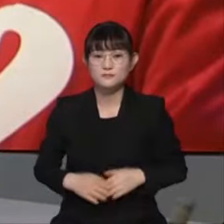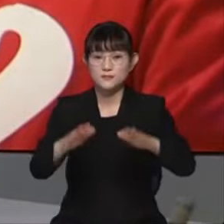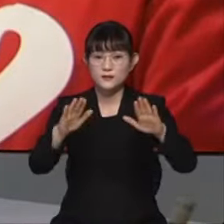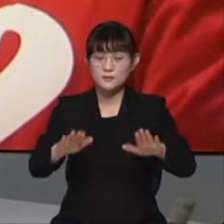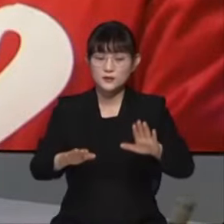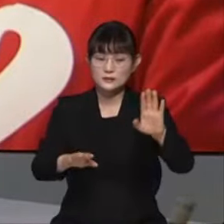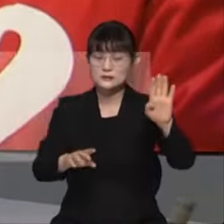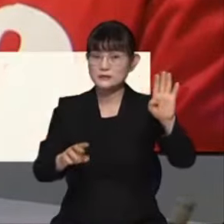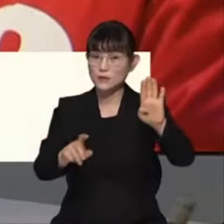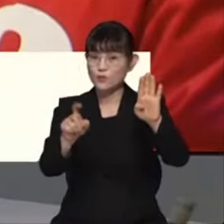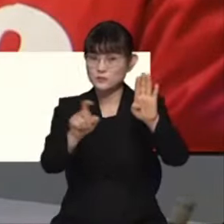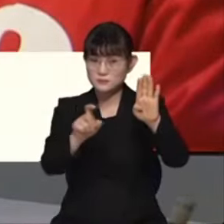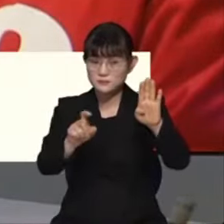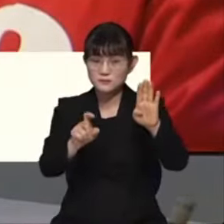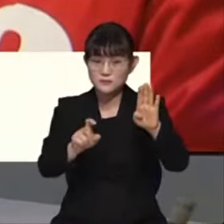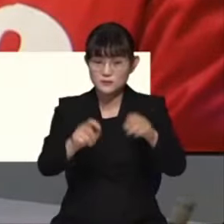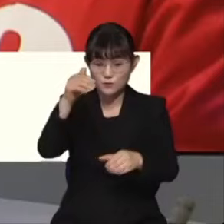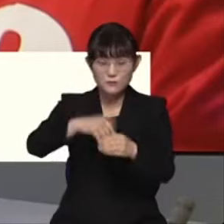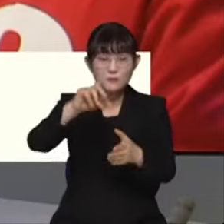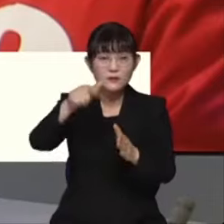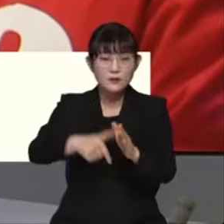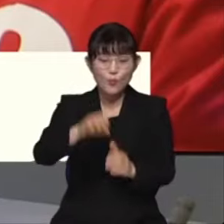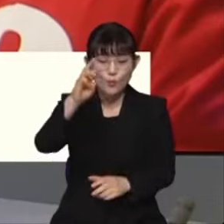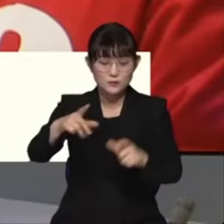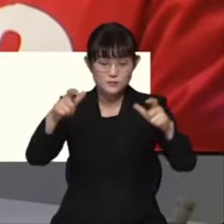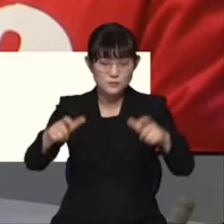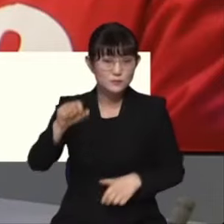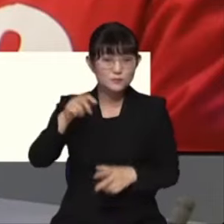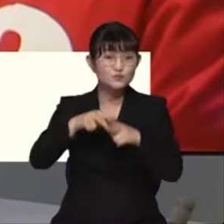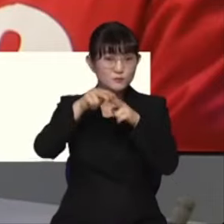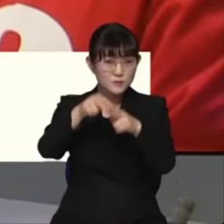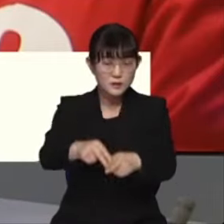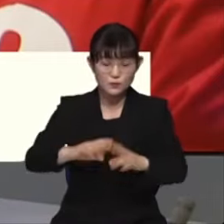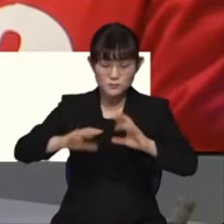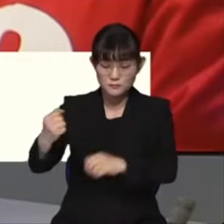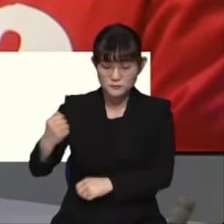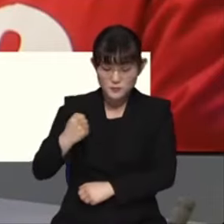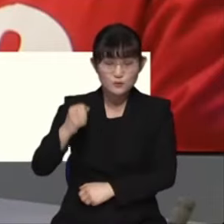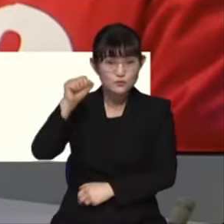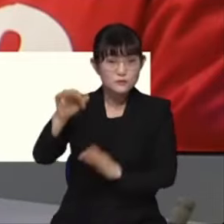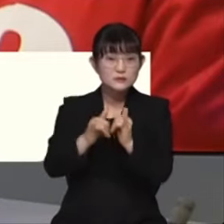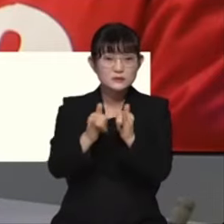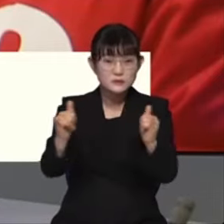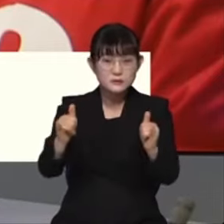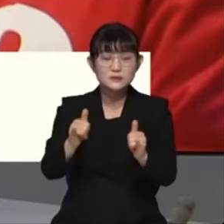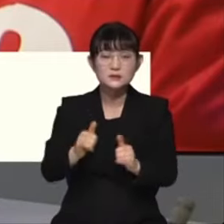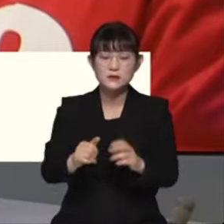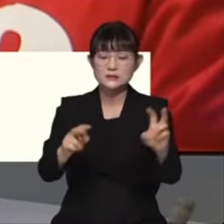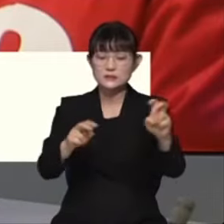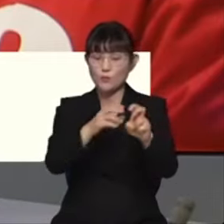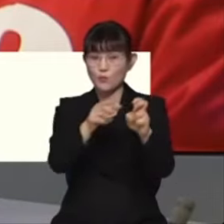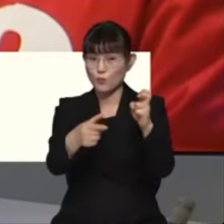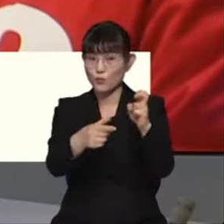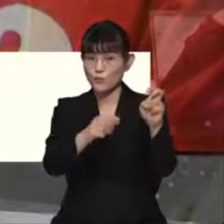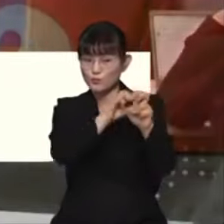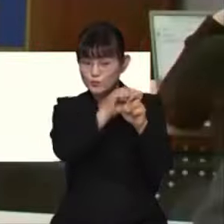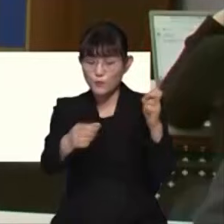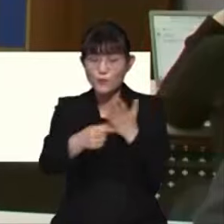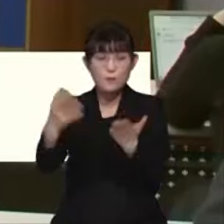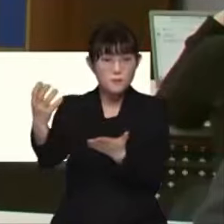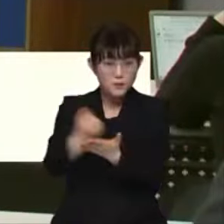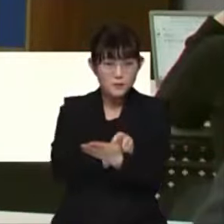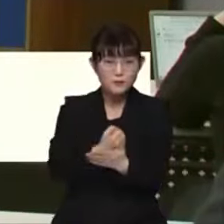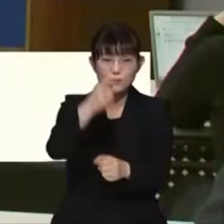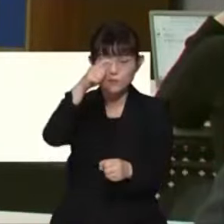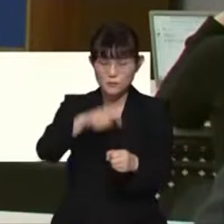이번 40 총선에서 광주 지역구 선거에 나서는 국민의힘 후보들이 20% 이상 득표율을 달성하겠다고